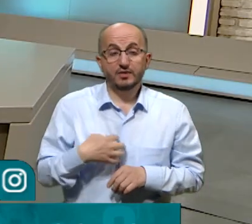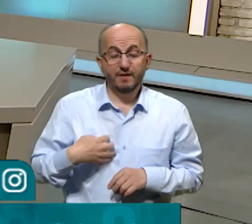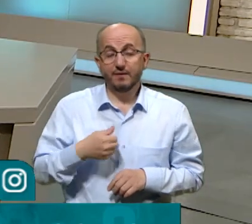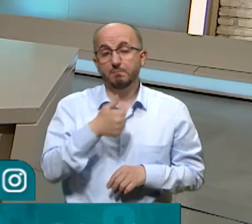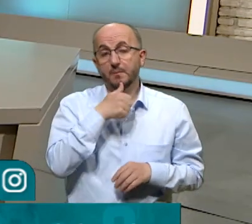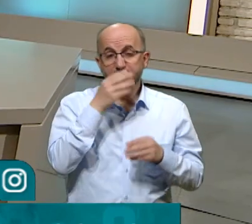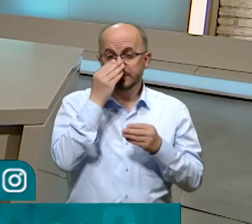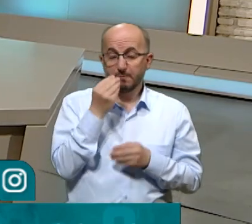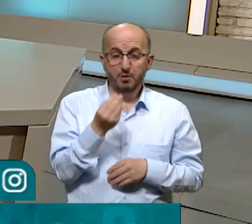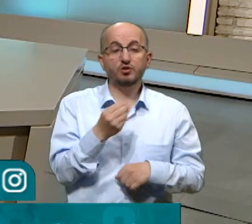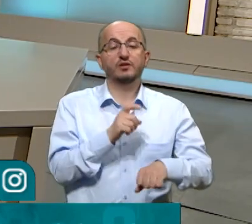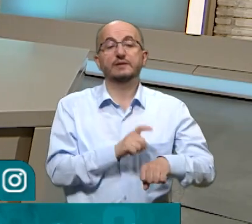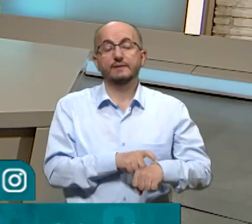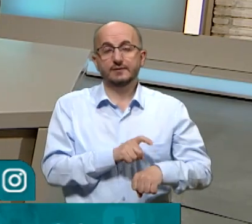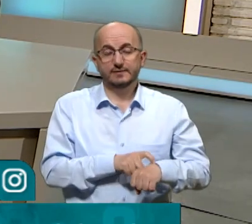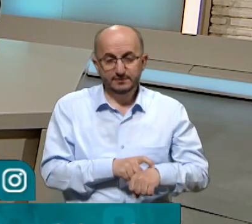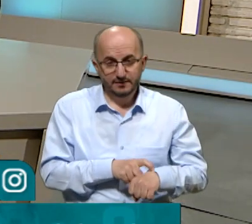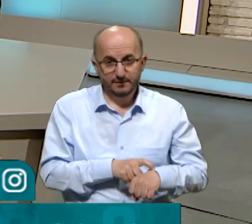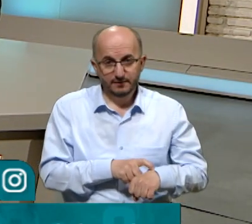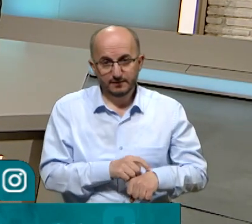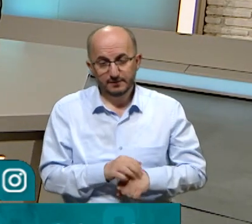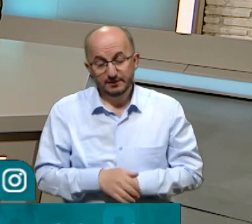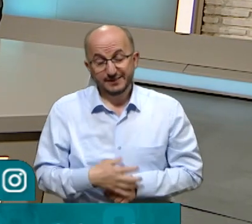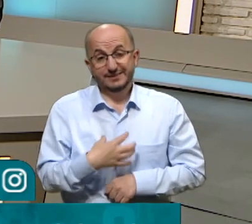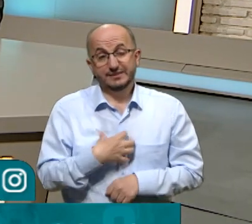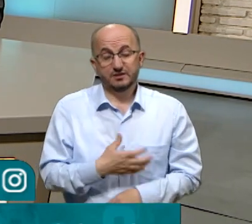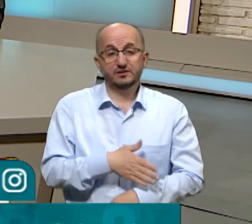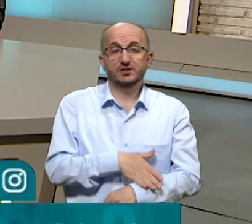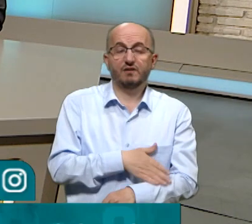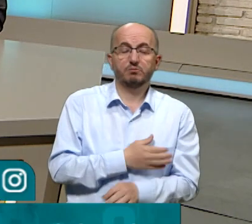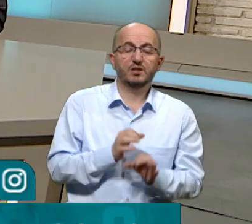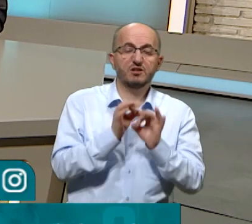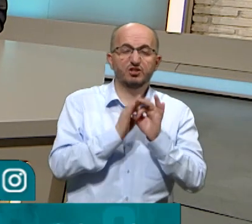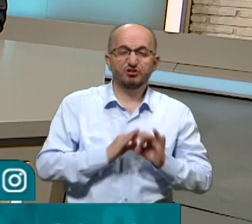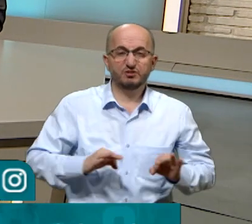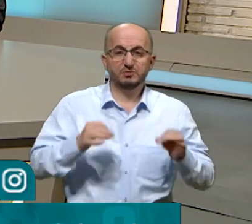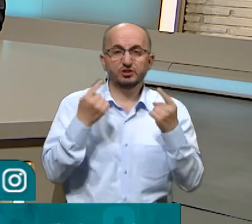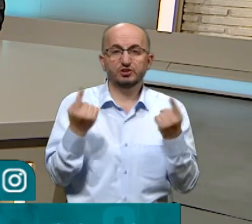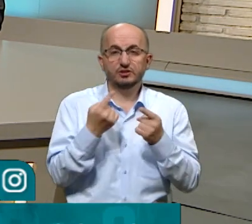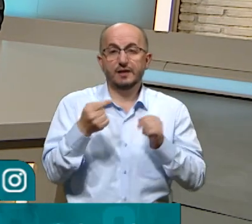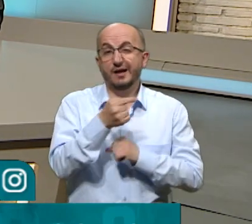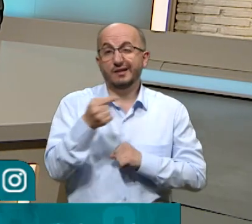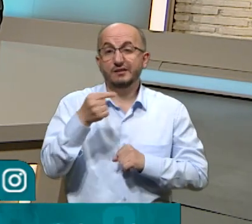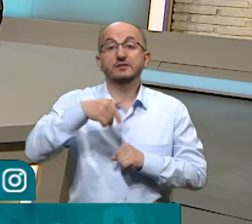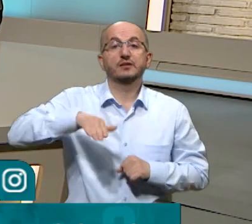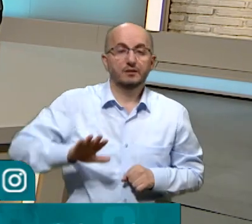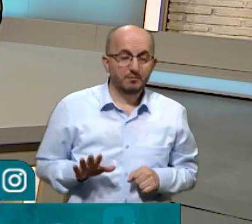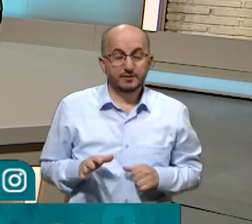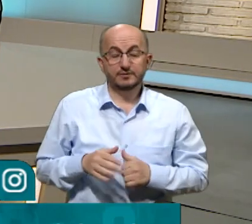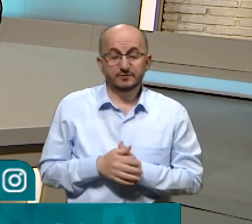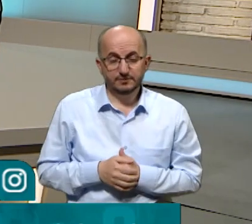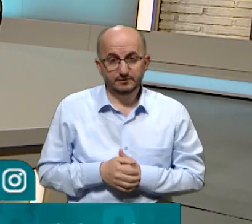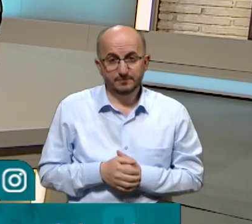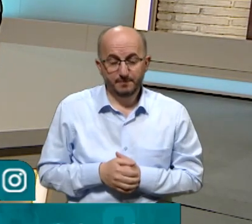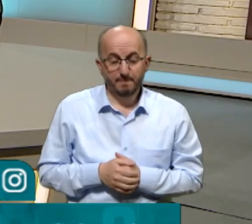babasına bağışladığı vakitte kendi sevabından hiçbir şey eksilmek sizin hiçbir şey